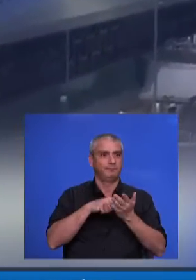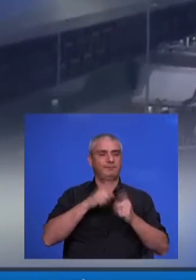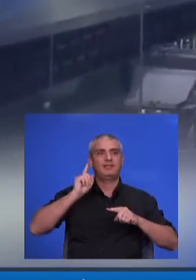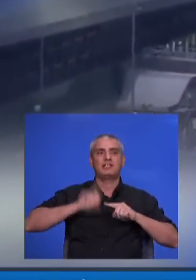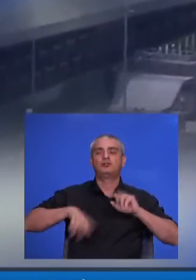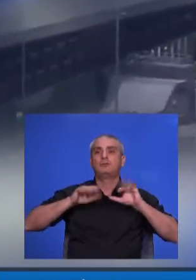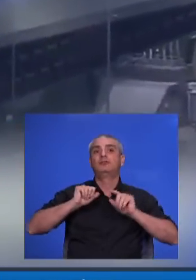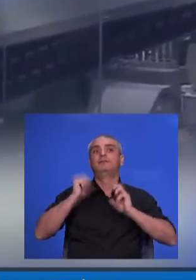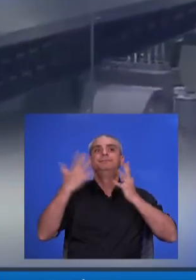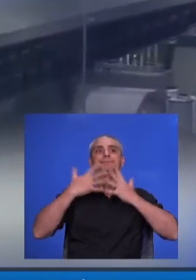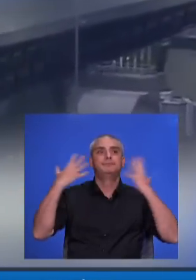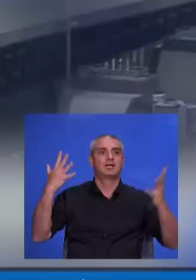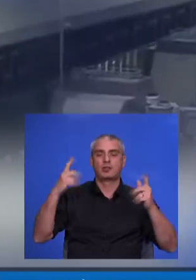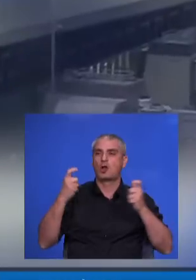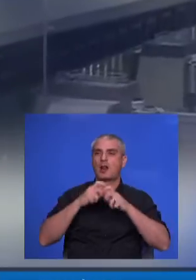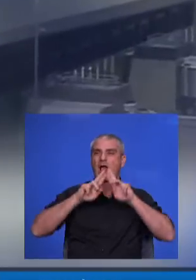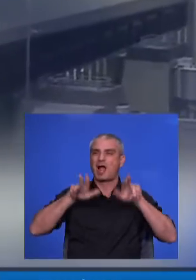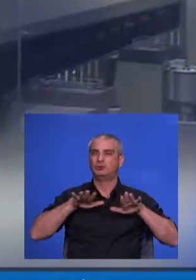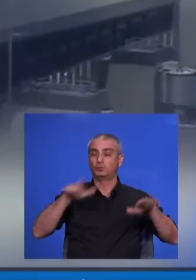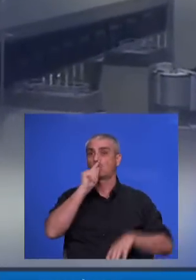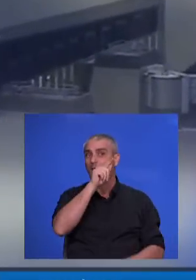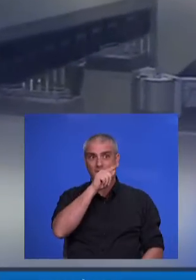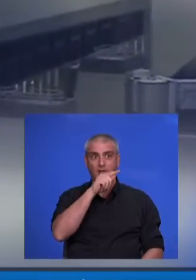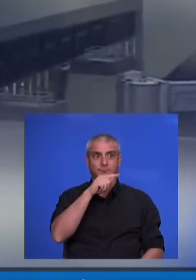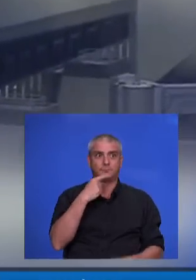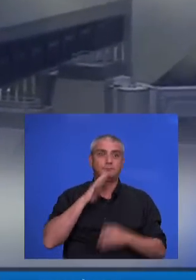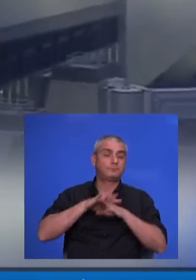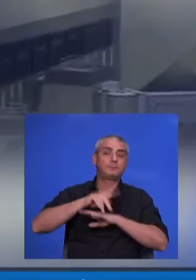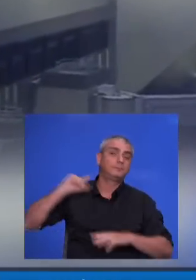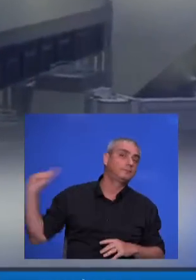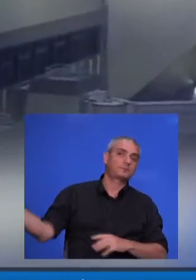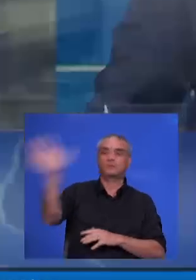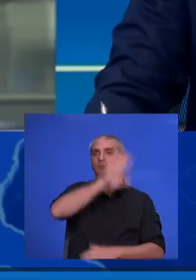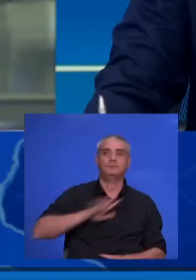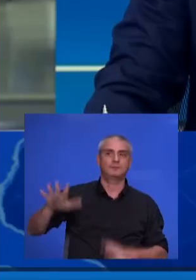computer failure at the FAA and it is impacting flights across the country right now.